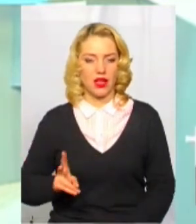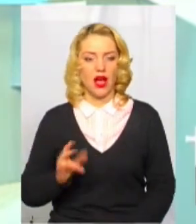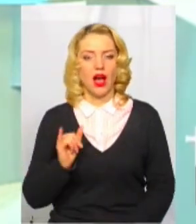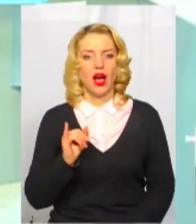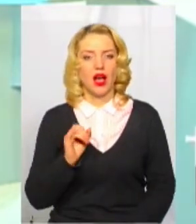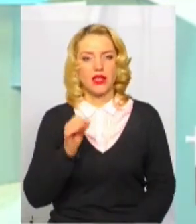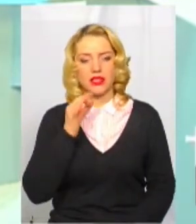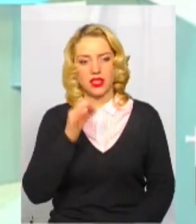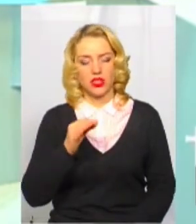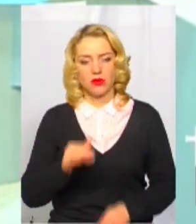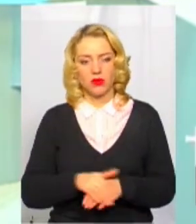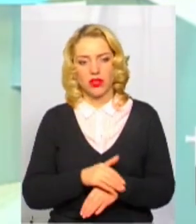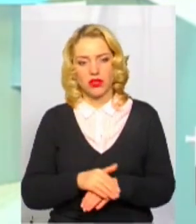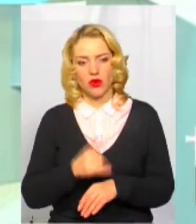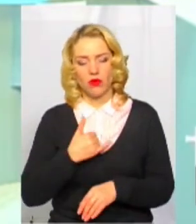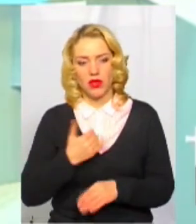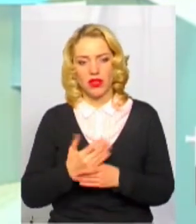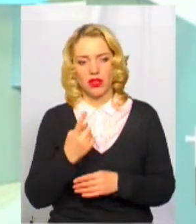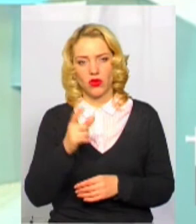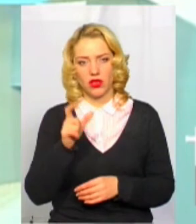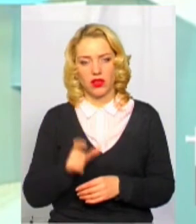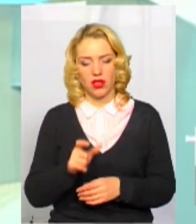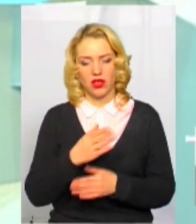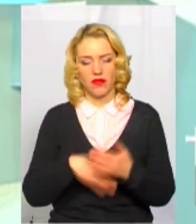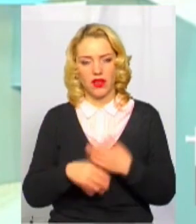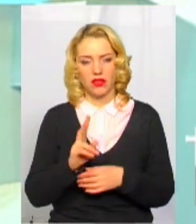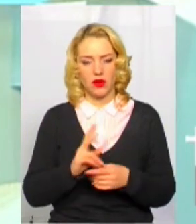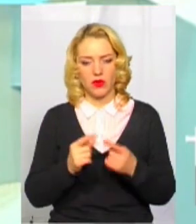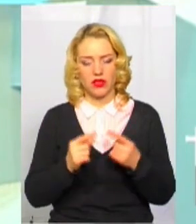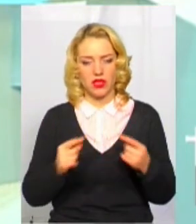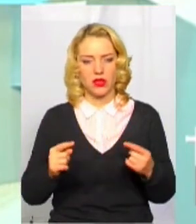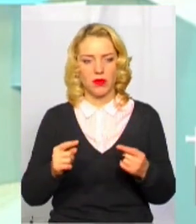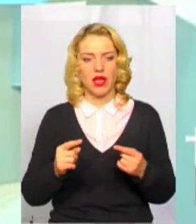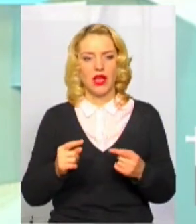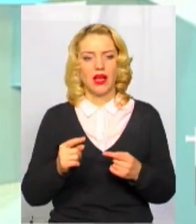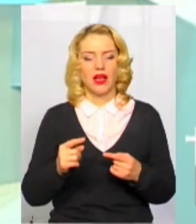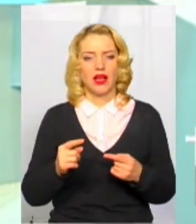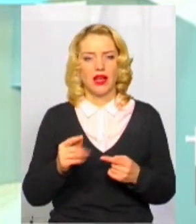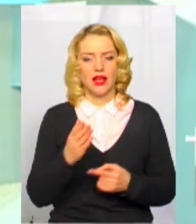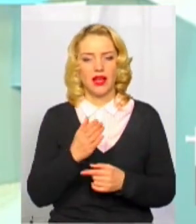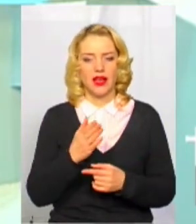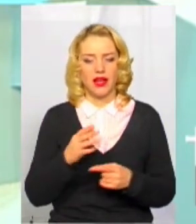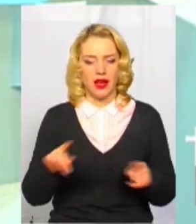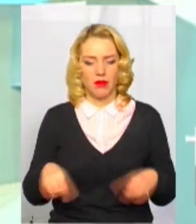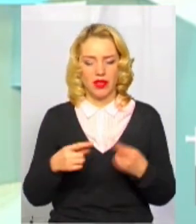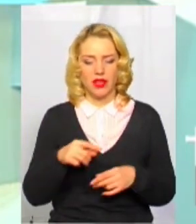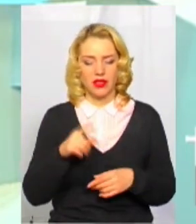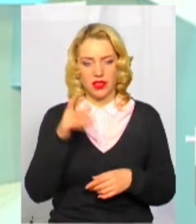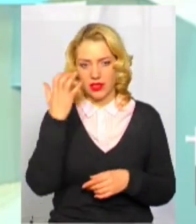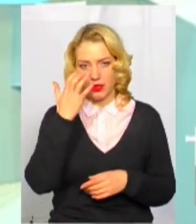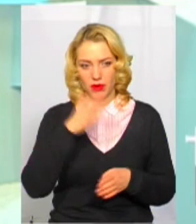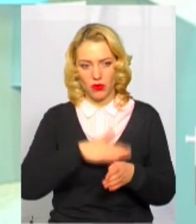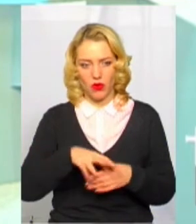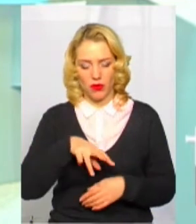скажіть, будь ласка, от у мене є один інвалід, якому засоби реабілітації, він сліпий повністю. МСЕК йому